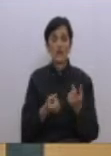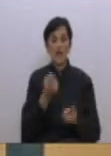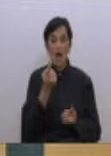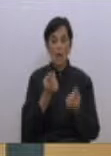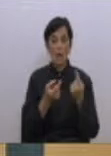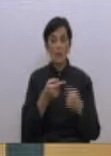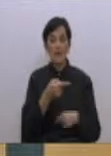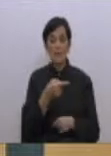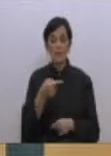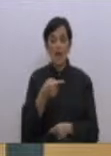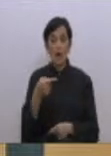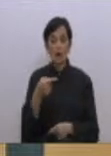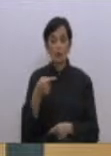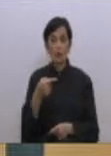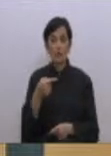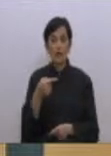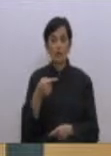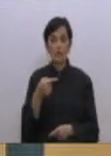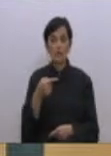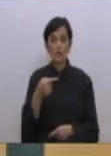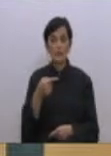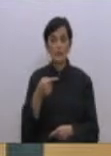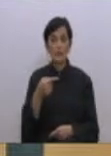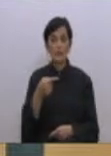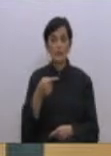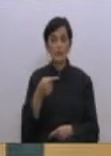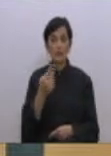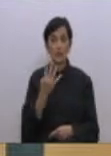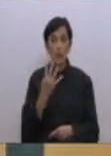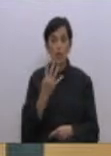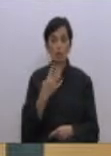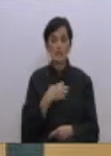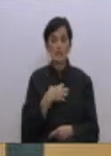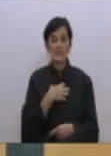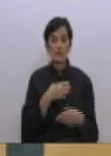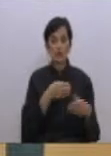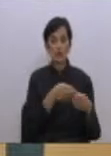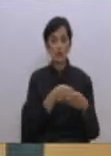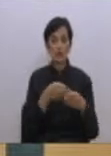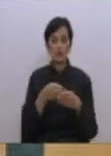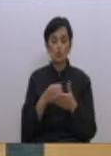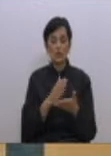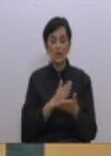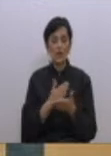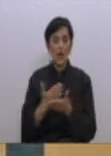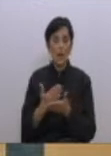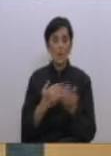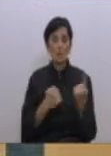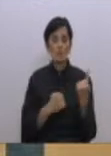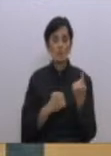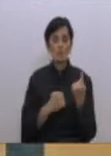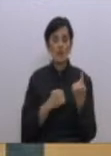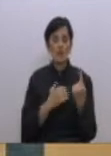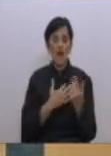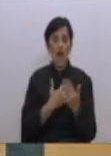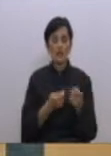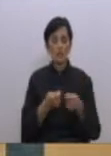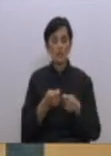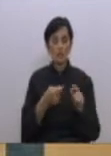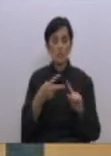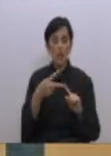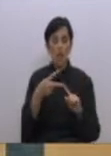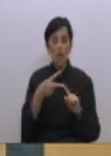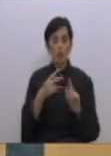გამოვლენილი ნაკლოვანებებიდან 4 ძირითად ჯგუფს გამოვყოფთ. პირველი არის აქტივების მართვა,